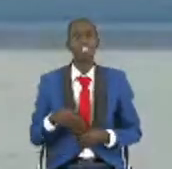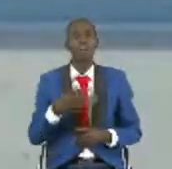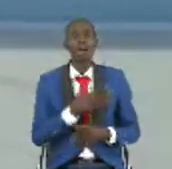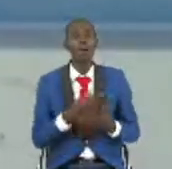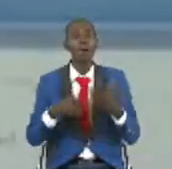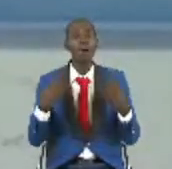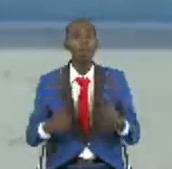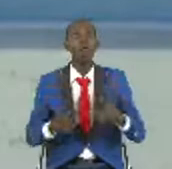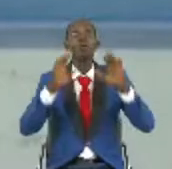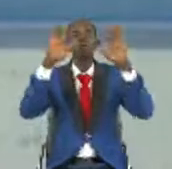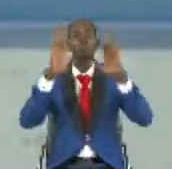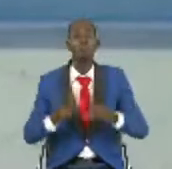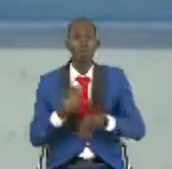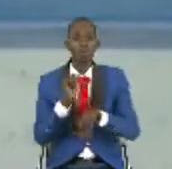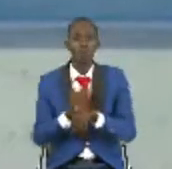Quand la prière